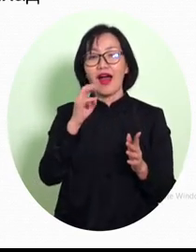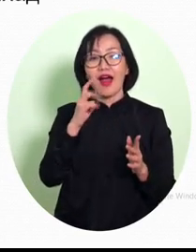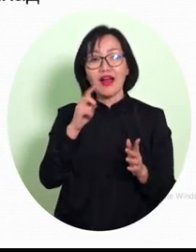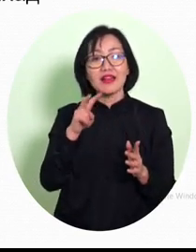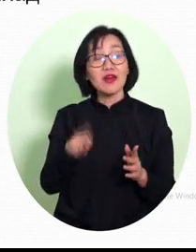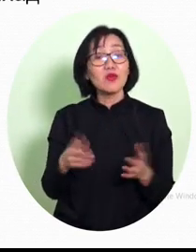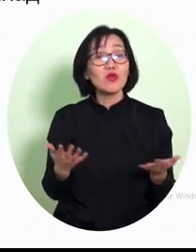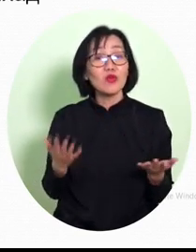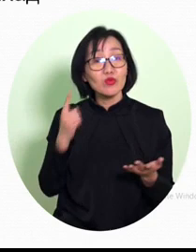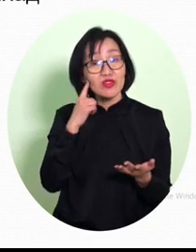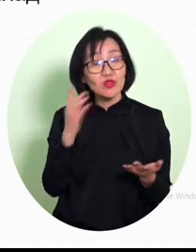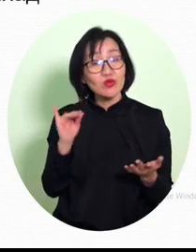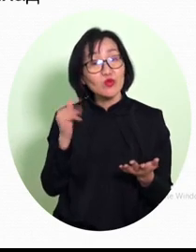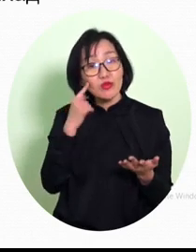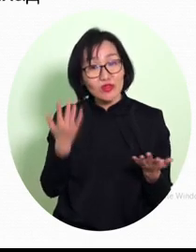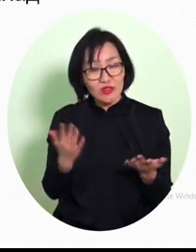гэж бодож байна?